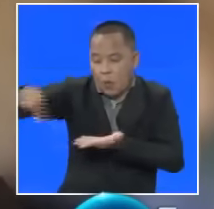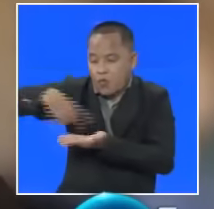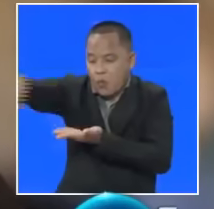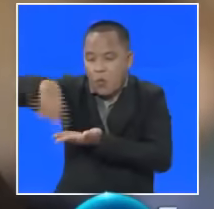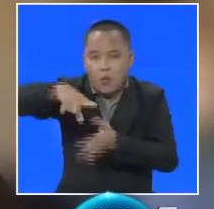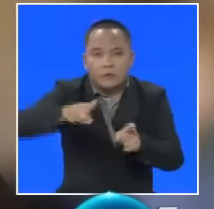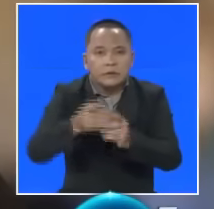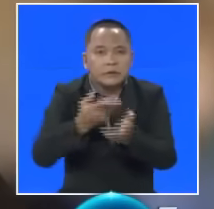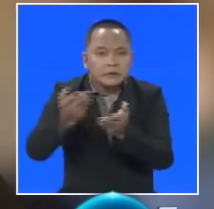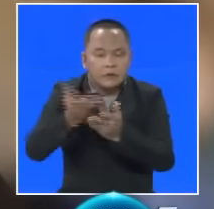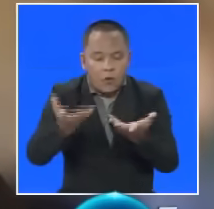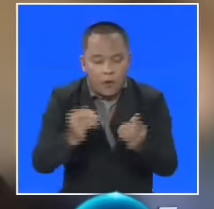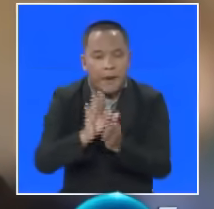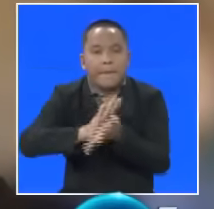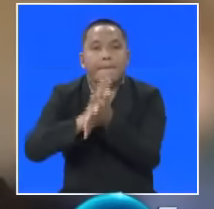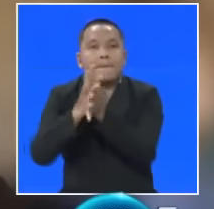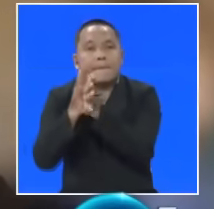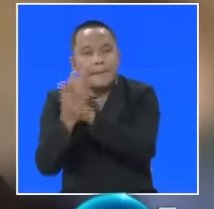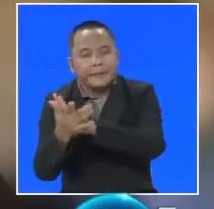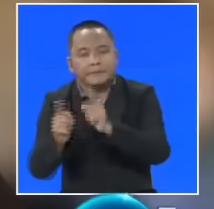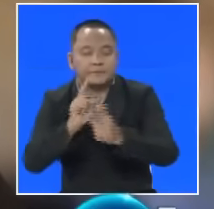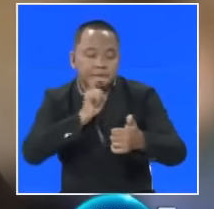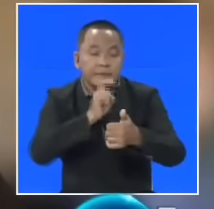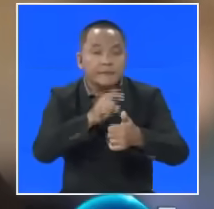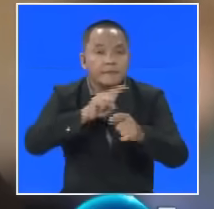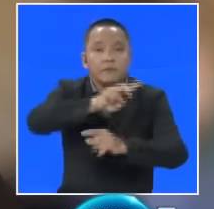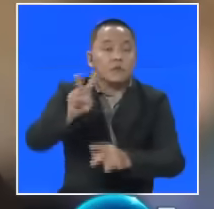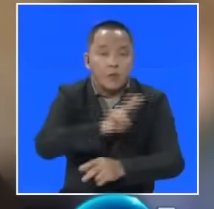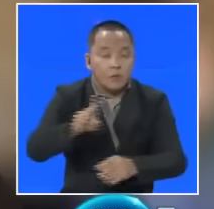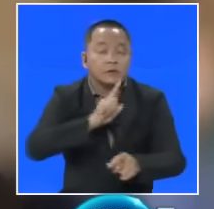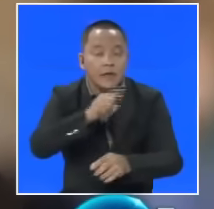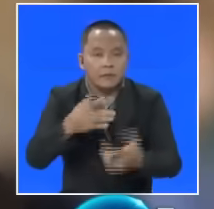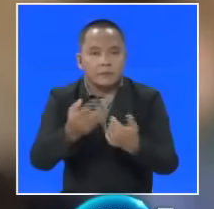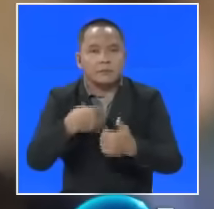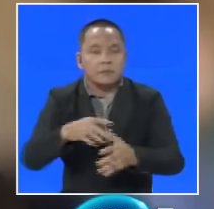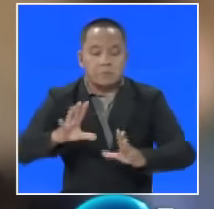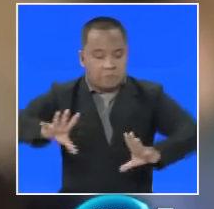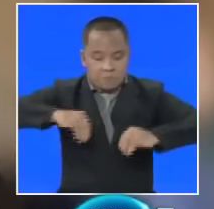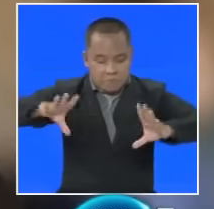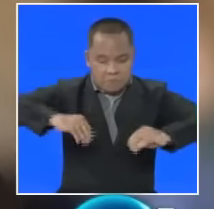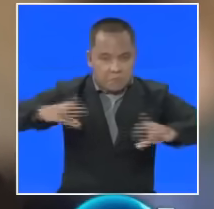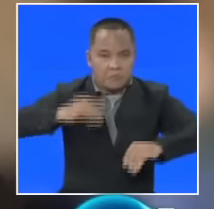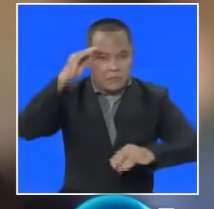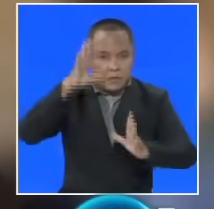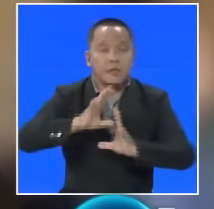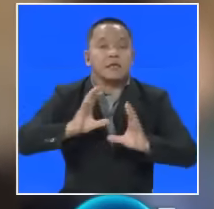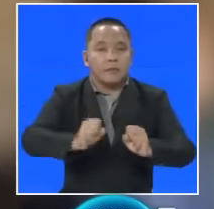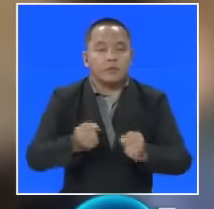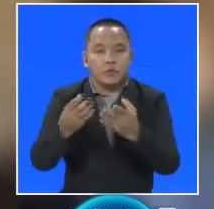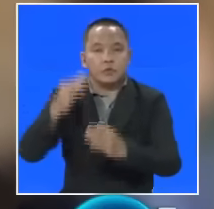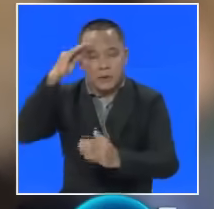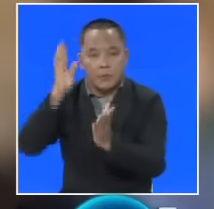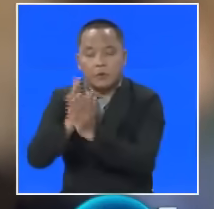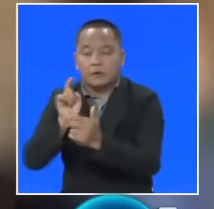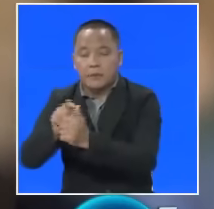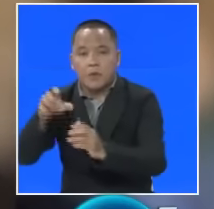องใช้ซื้อของมีค่าเพื่อฟอกเงินสอบสวนผู้ต้องหาทั้ง2คนนะคะให้การปฏิเสธตำรวจก็เลยคุมตัวส่งพนักงานสอบส